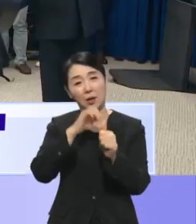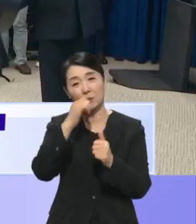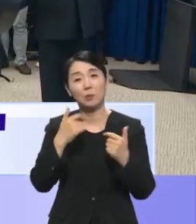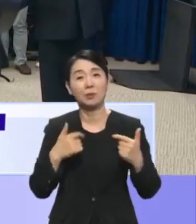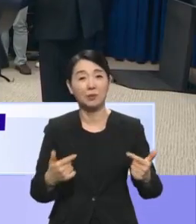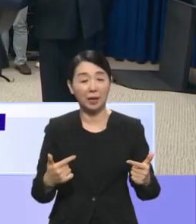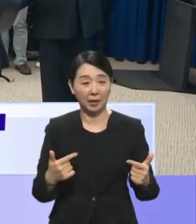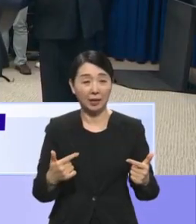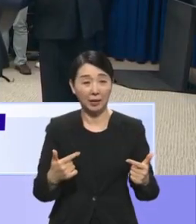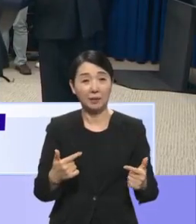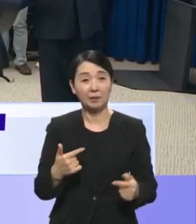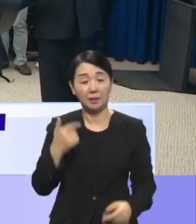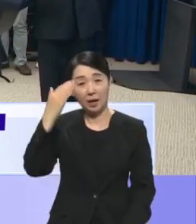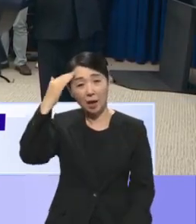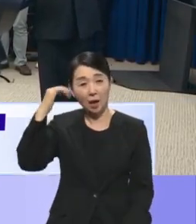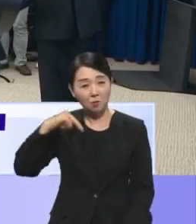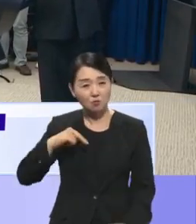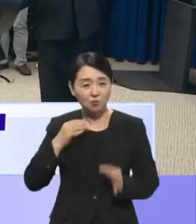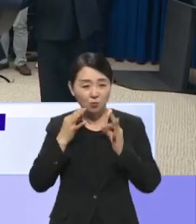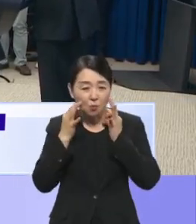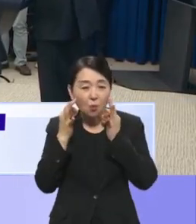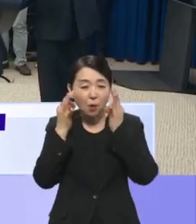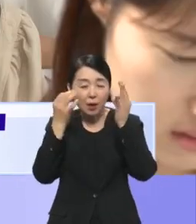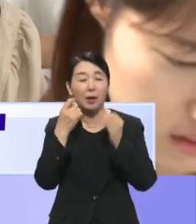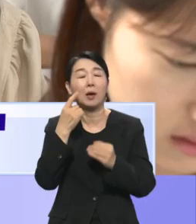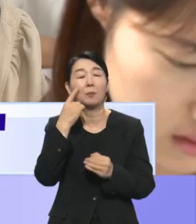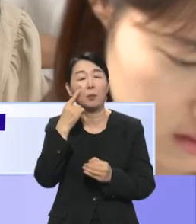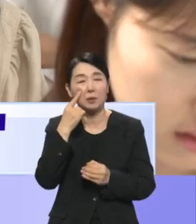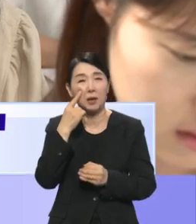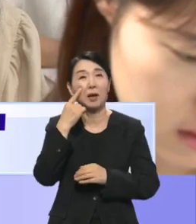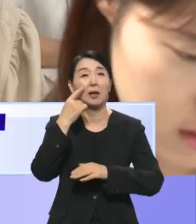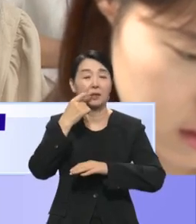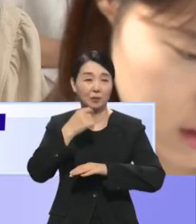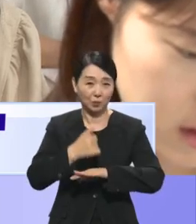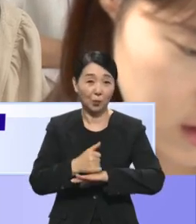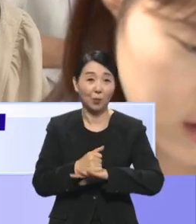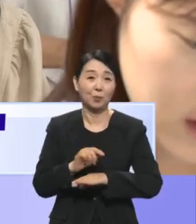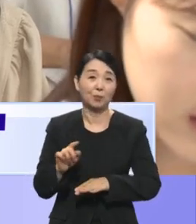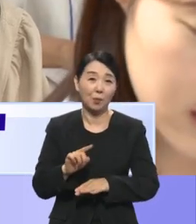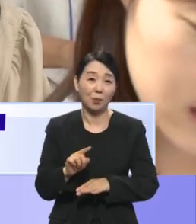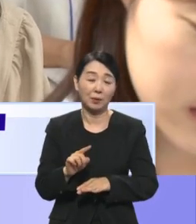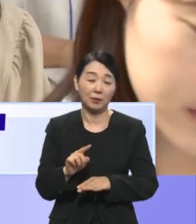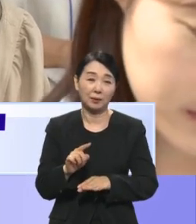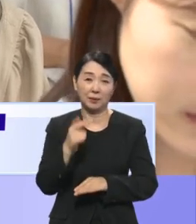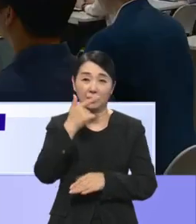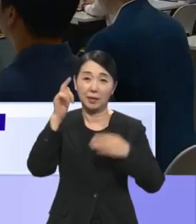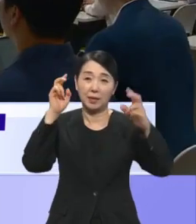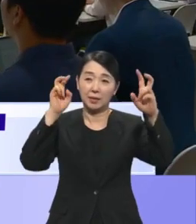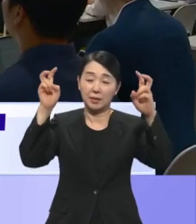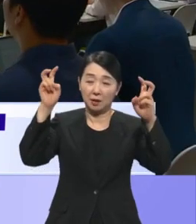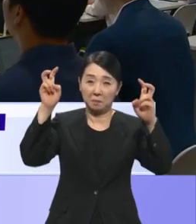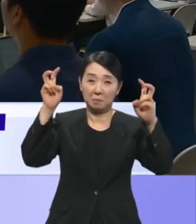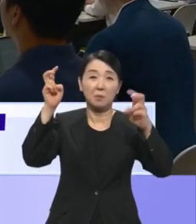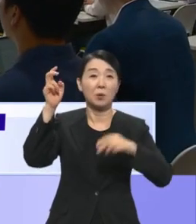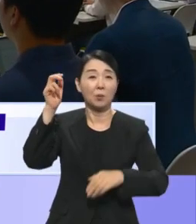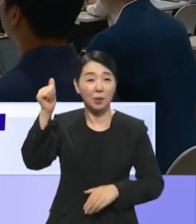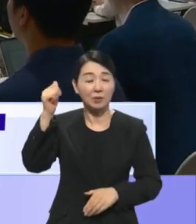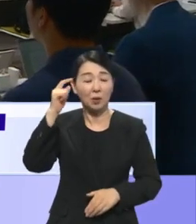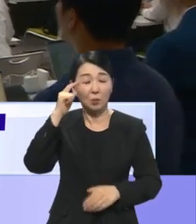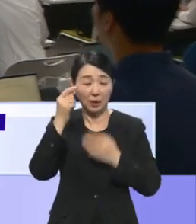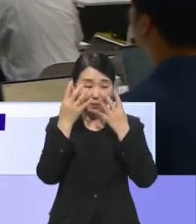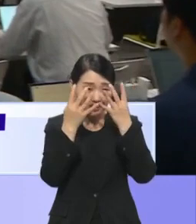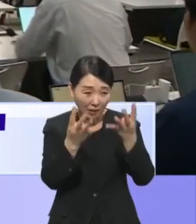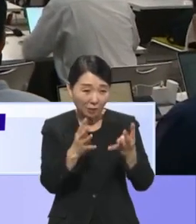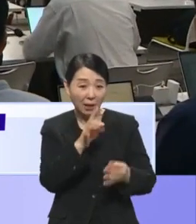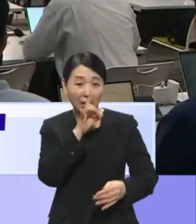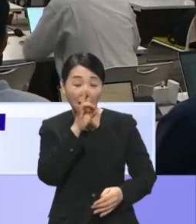자체적으로 할 수 있는 노력이라도 최선을 다하자 그런 측면에서 이제 대기업 총수들 가운데서 이게 사회복권이 안